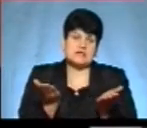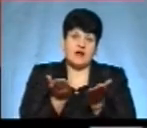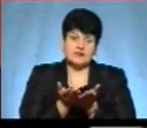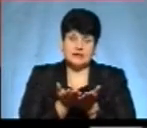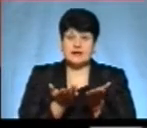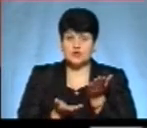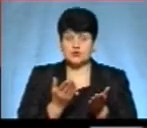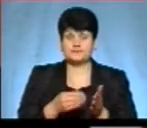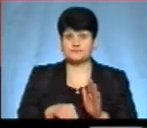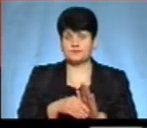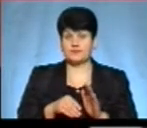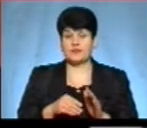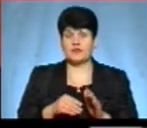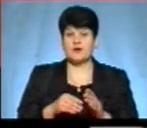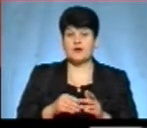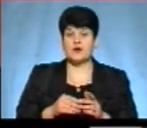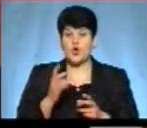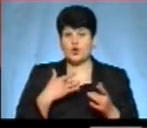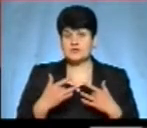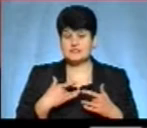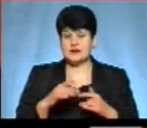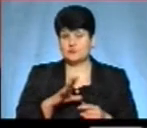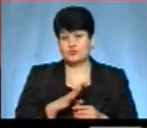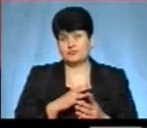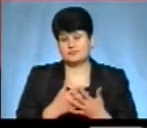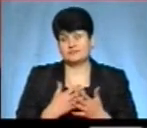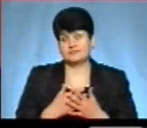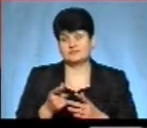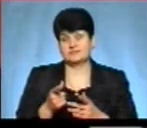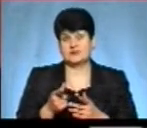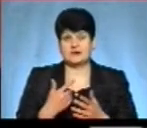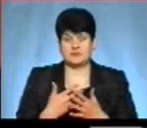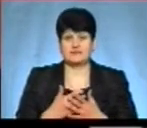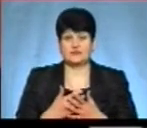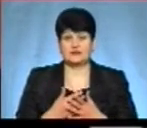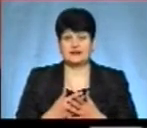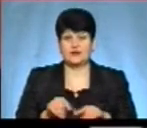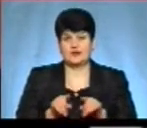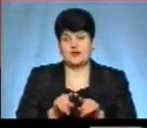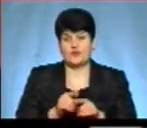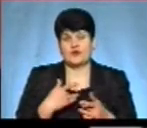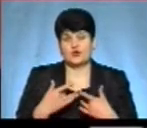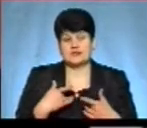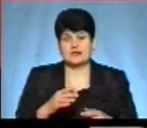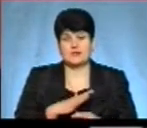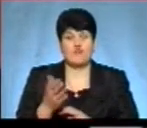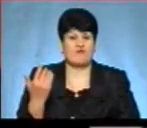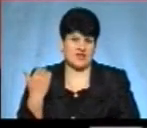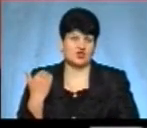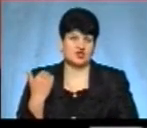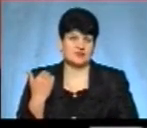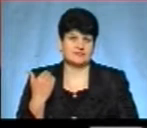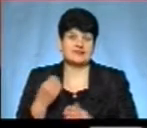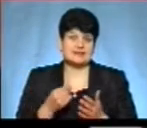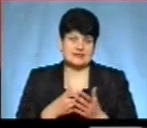комерційний концерт, квитки були від 450 до 1500 гривень, то, звичайно, що, напевне, на ідентичний концерт, який відбувся раніше,